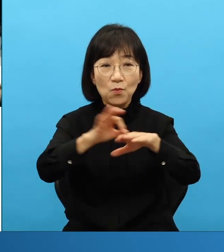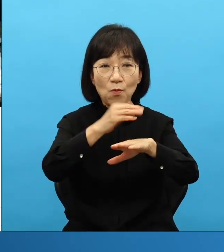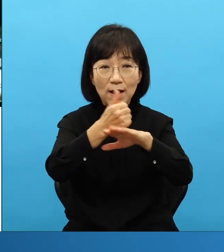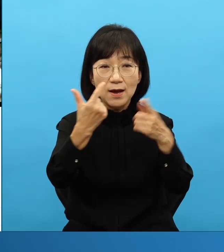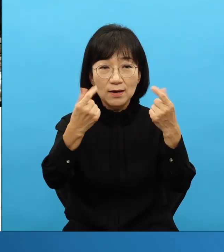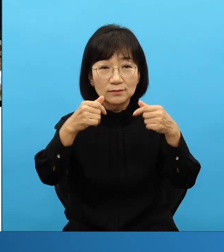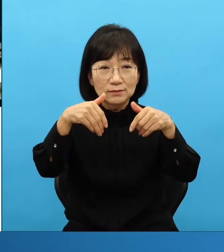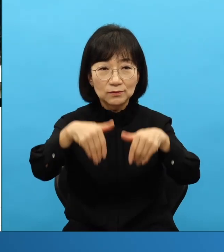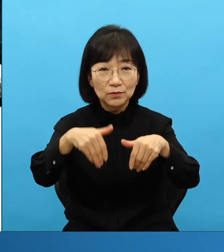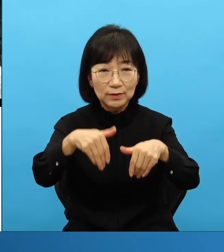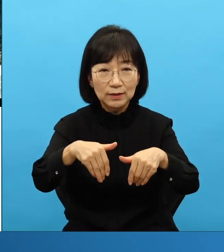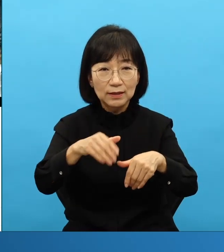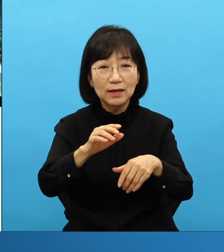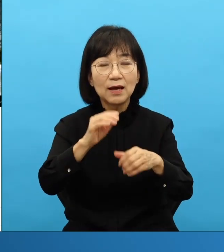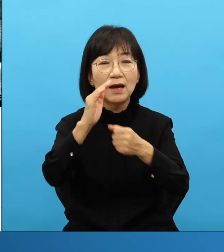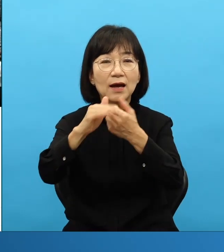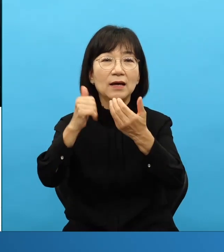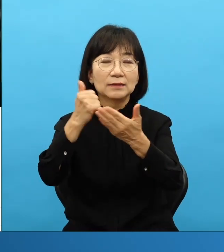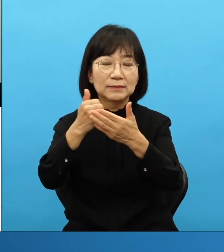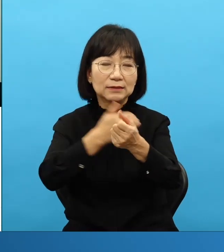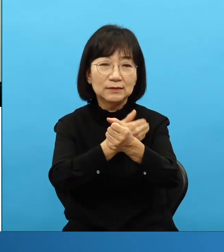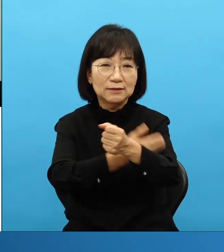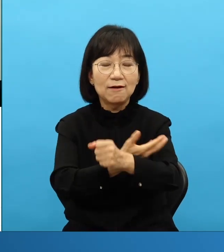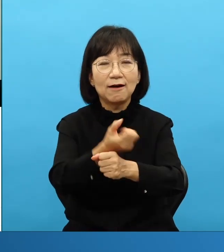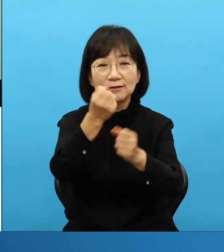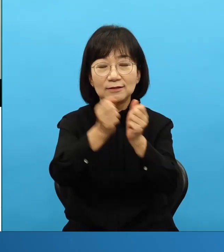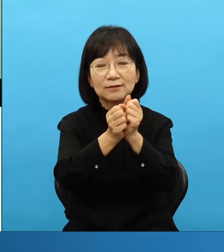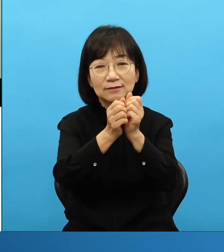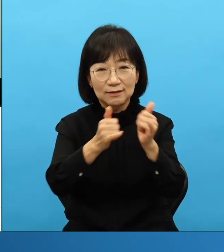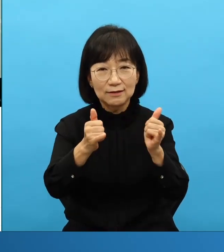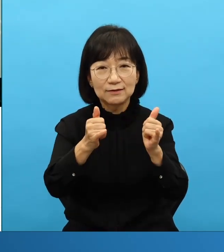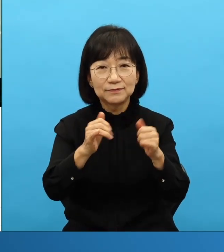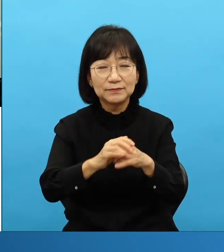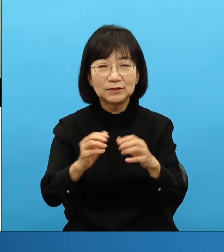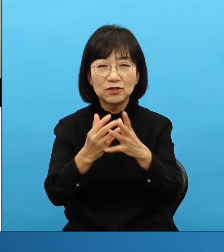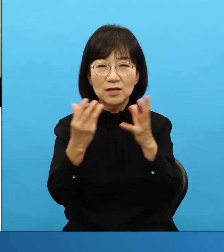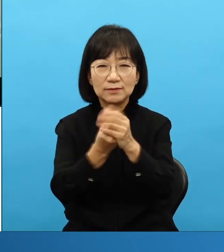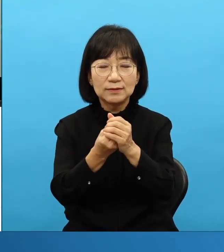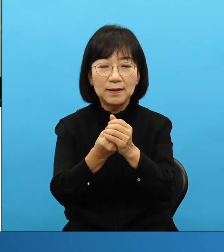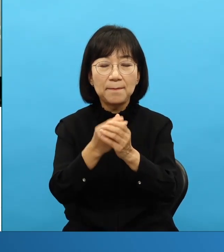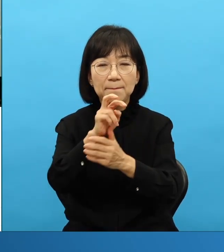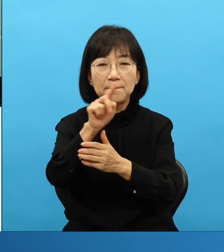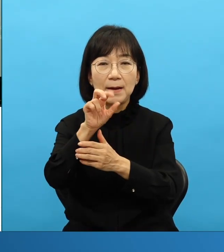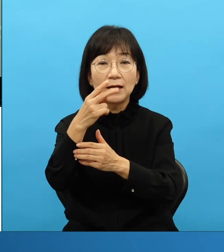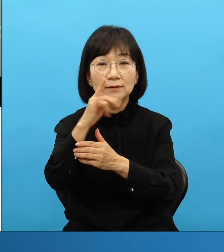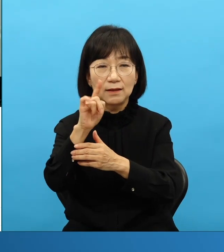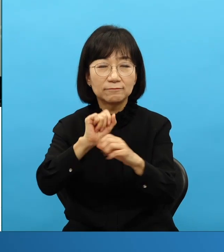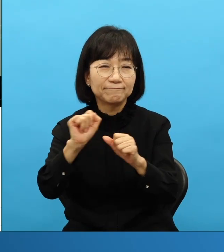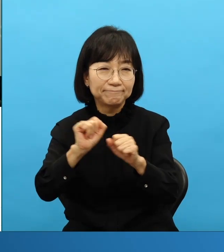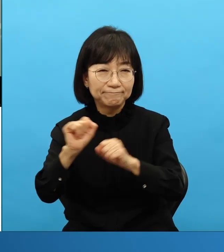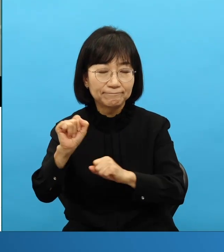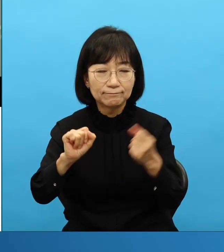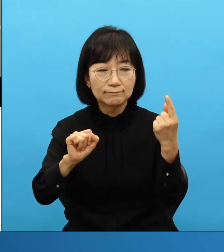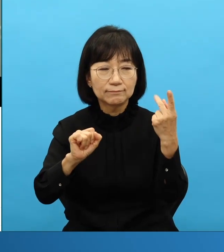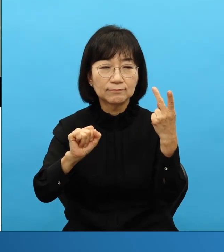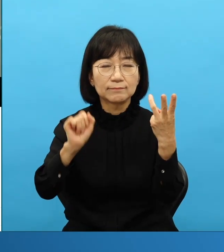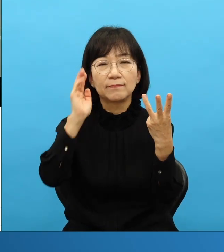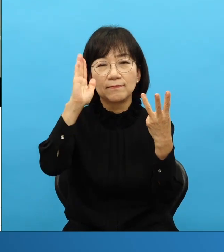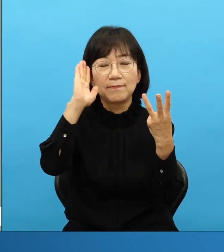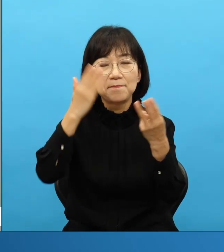25 영원, 하나님의 능력을 가진 자, 절대 망대운동 등 3강의 메시지를